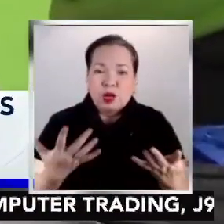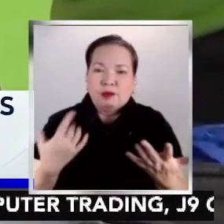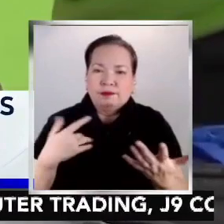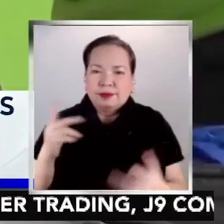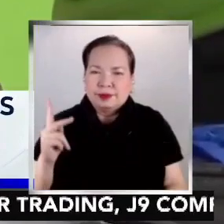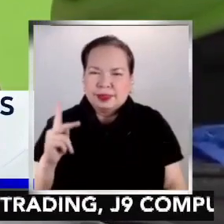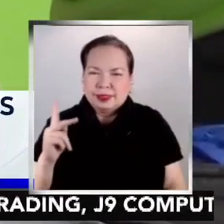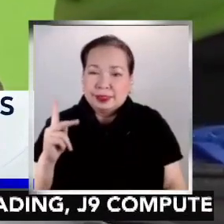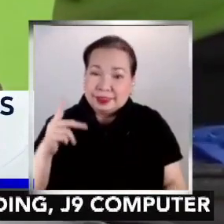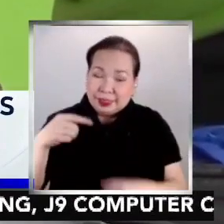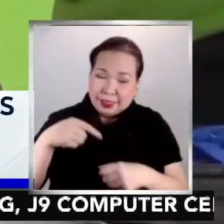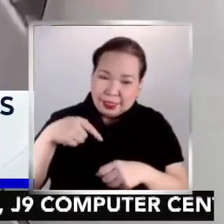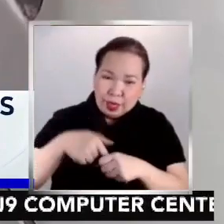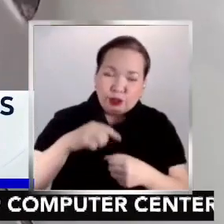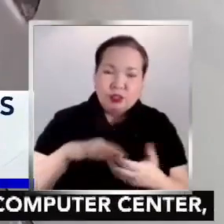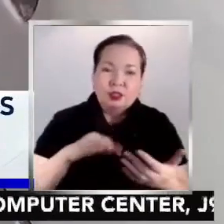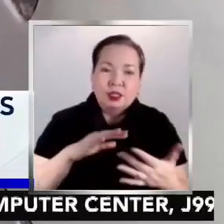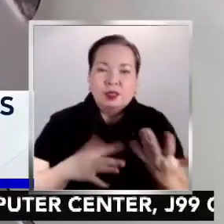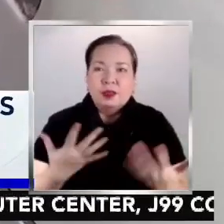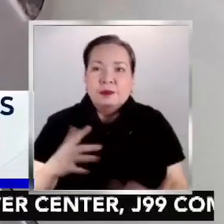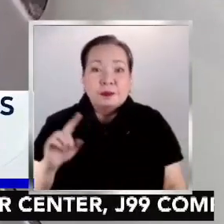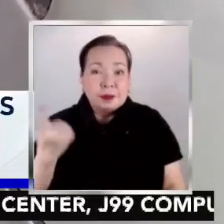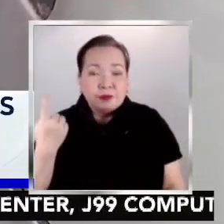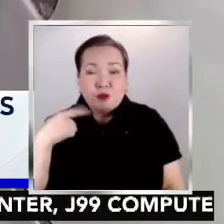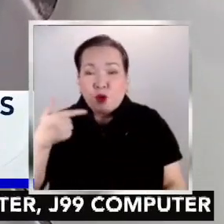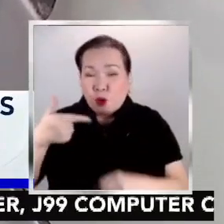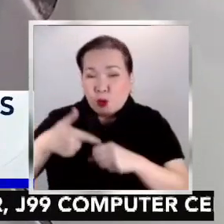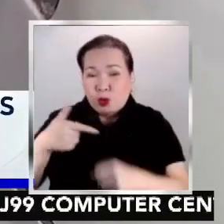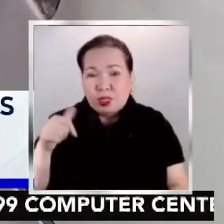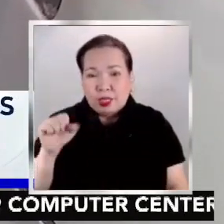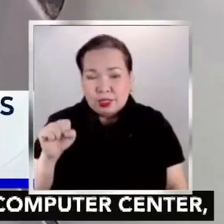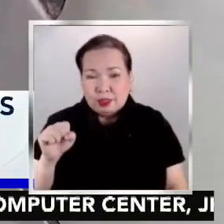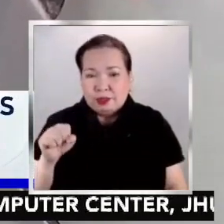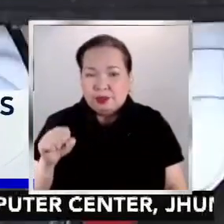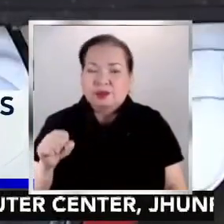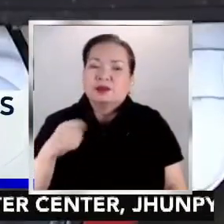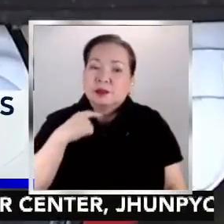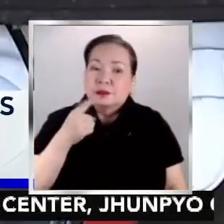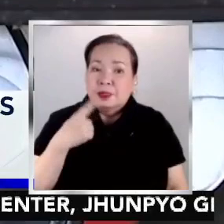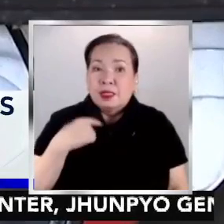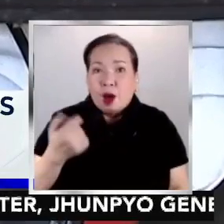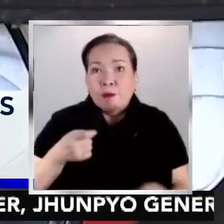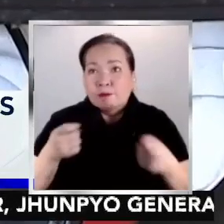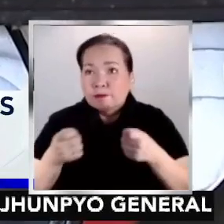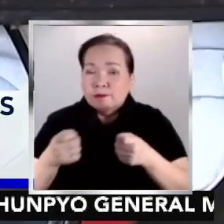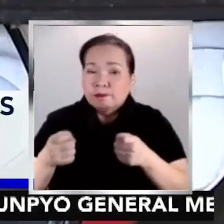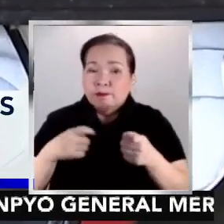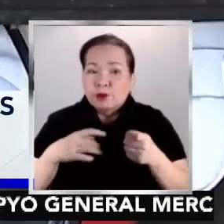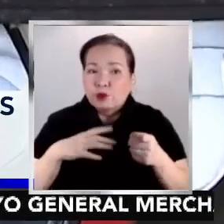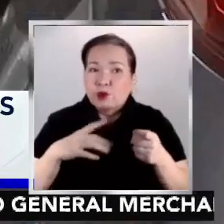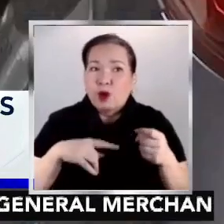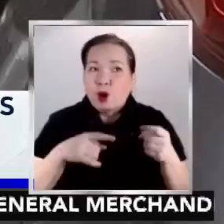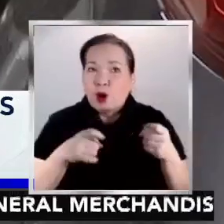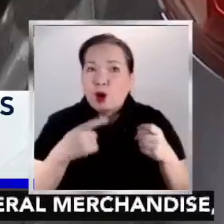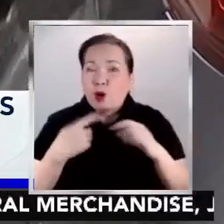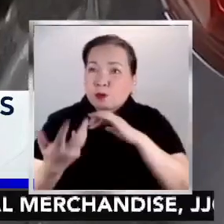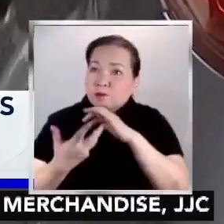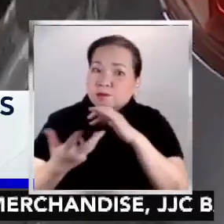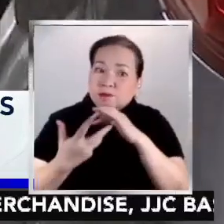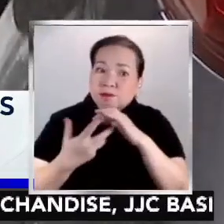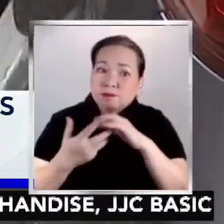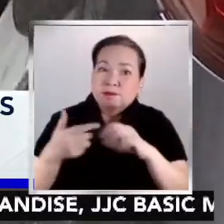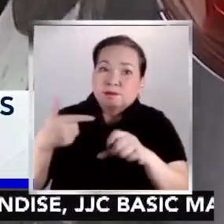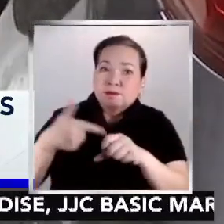lagpas piso sa gasolina. Ayon kay Abad, nakokontrol pa sa ngayon ang demand ng salangis sa